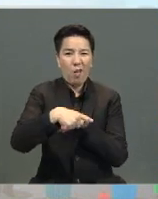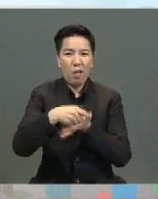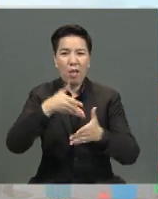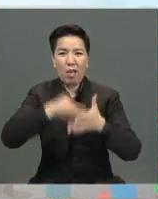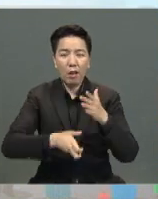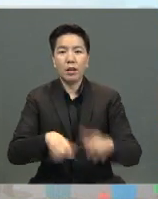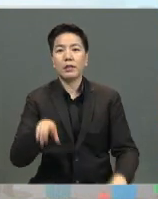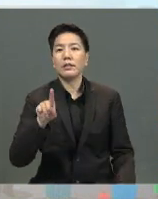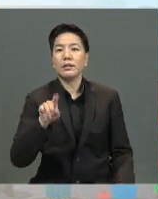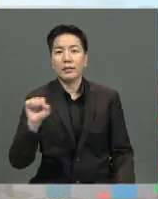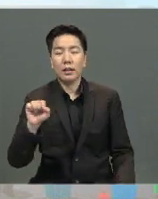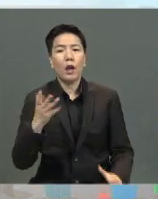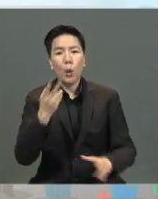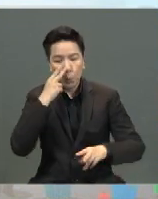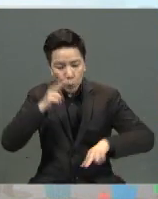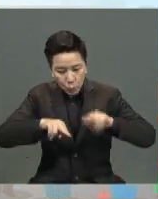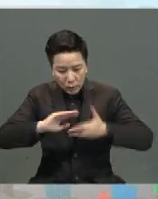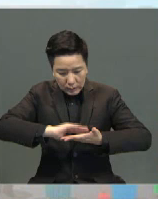หมื่นคนในตัวนี้มีผู้ผ่านเกณฑ์สามารถสามารถโอนเงินให้ได้คือ1